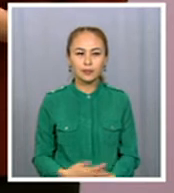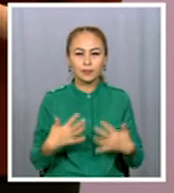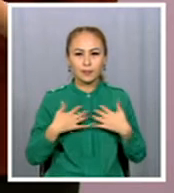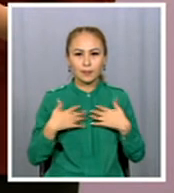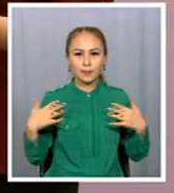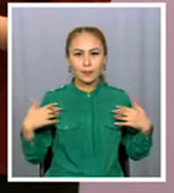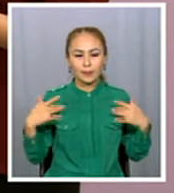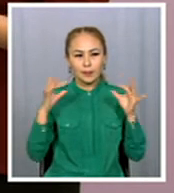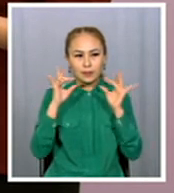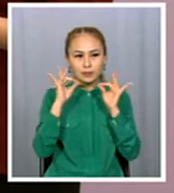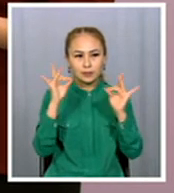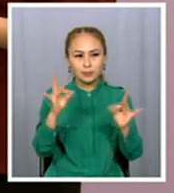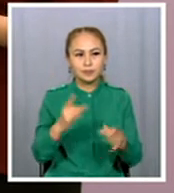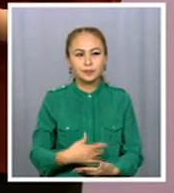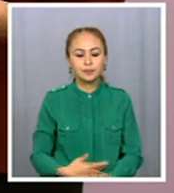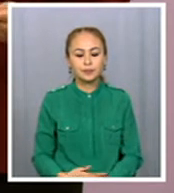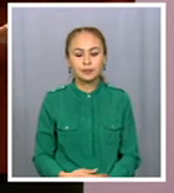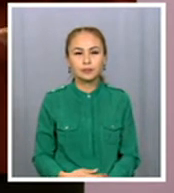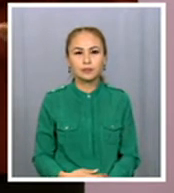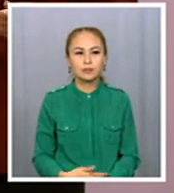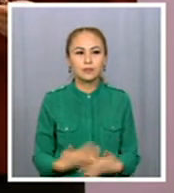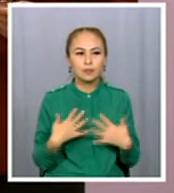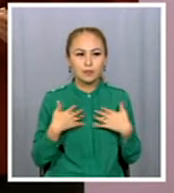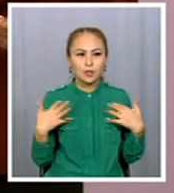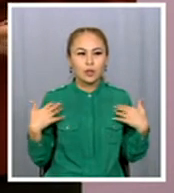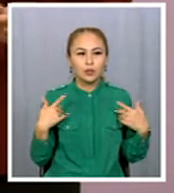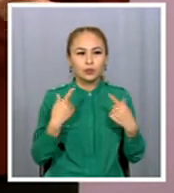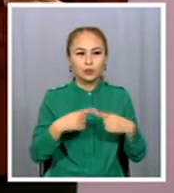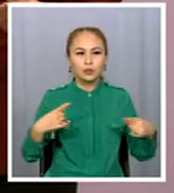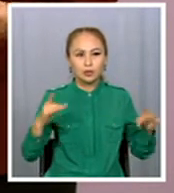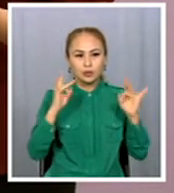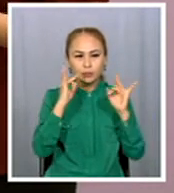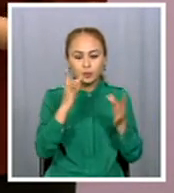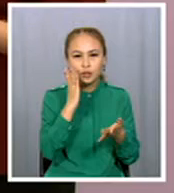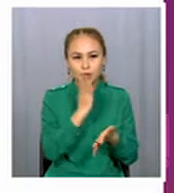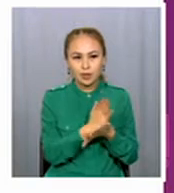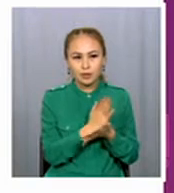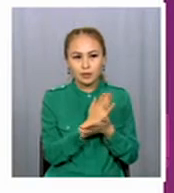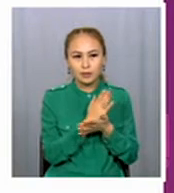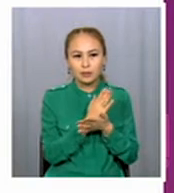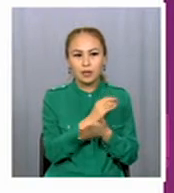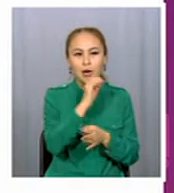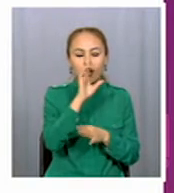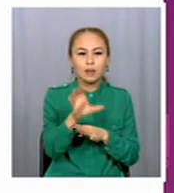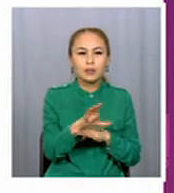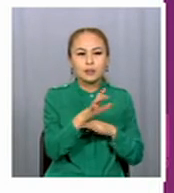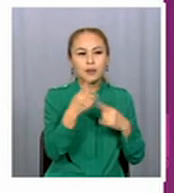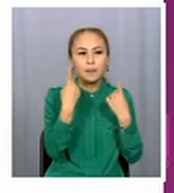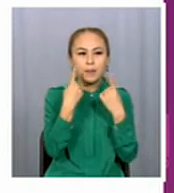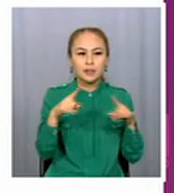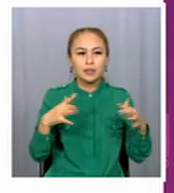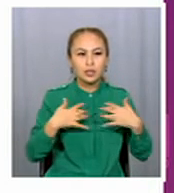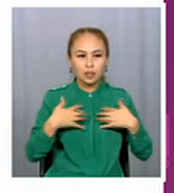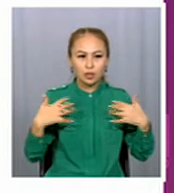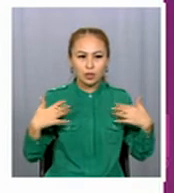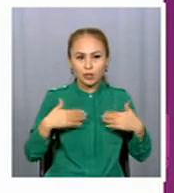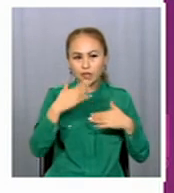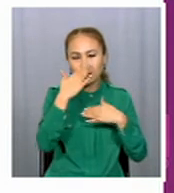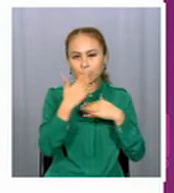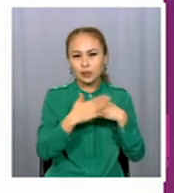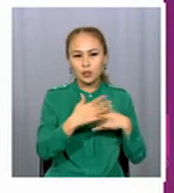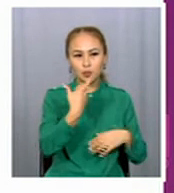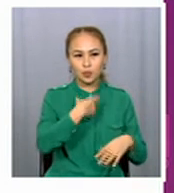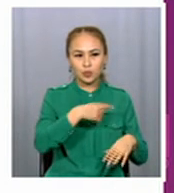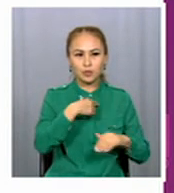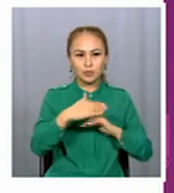Жануарлардың дыбыстары. Жануарлар түрлі дыбыстар шығарады. Арыстан басқа жануарлар